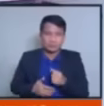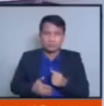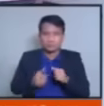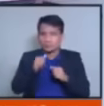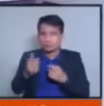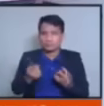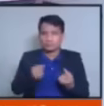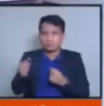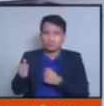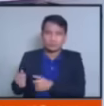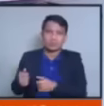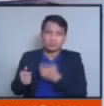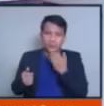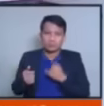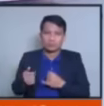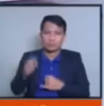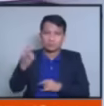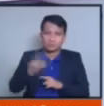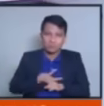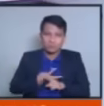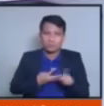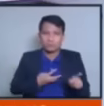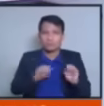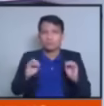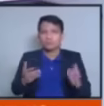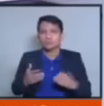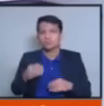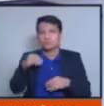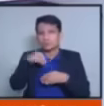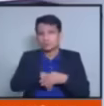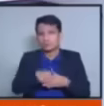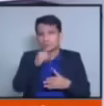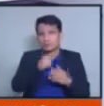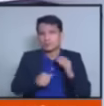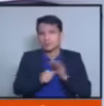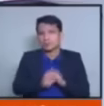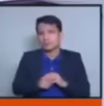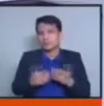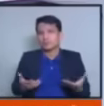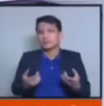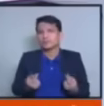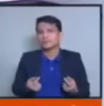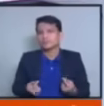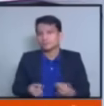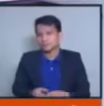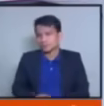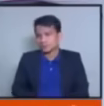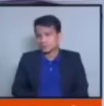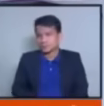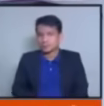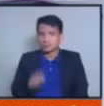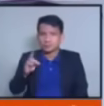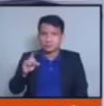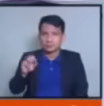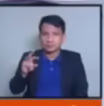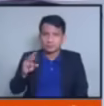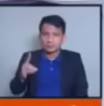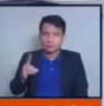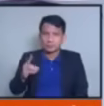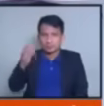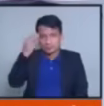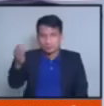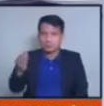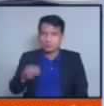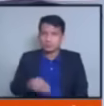kanilang tungkulin. Ano po? For 6 months, binaon nila. Opo. Di ba? Pati rin po yung DSWD dun sa